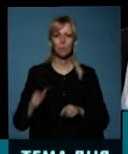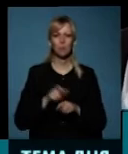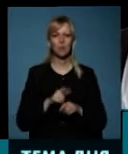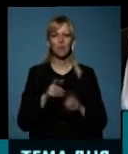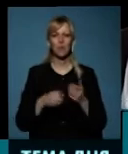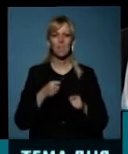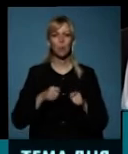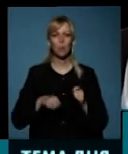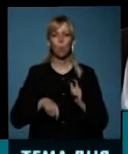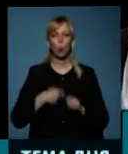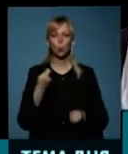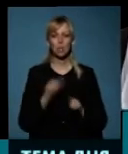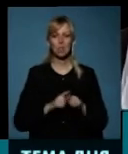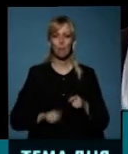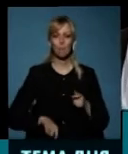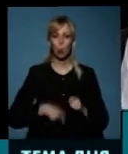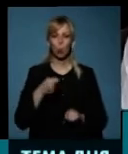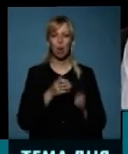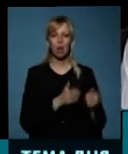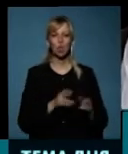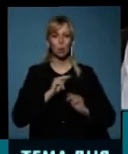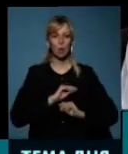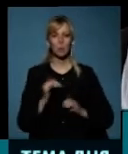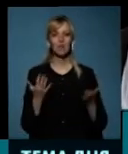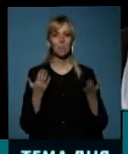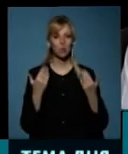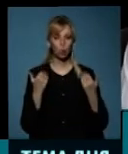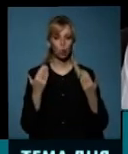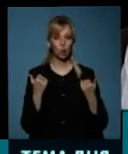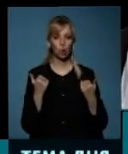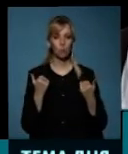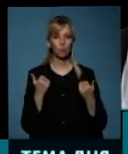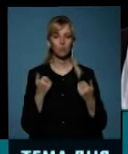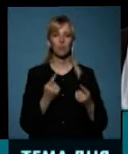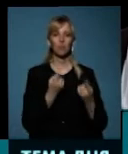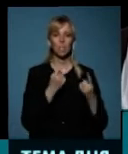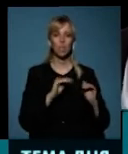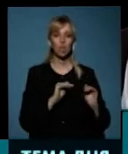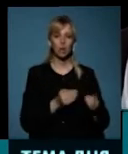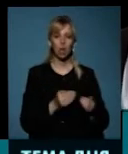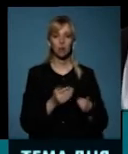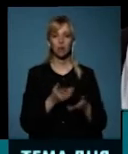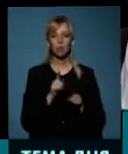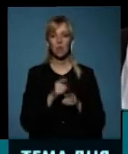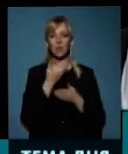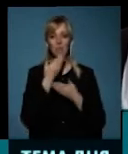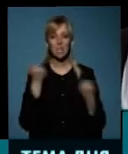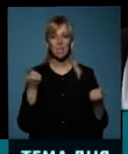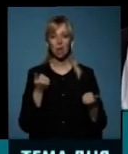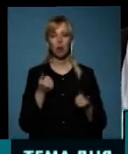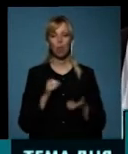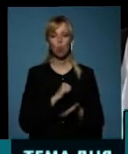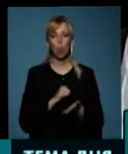виявлено порушень – це порушення режиму праці і відпочинку. Левову долю – також відсутні